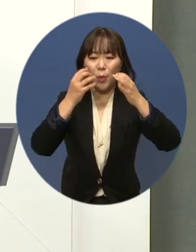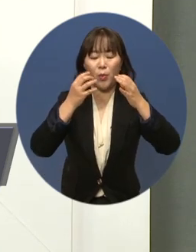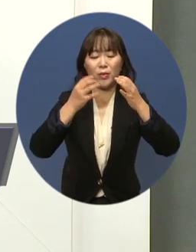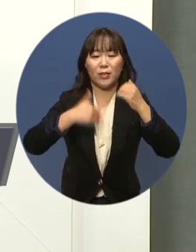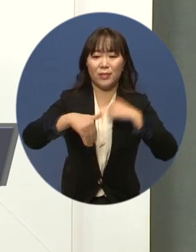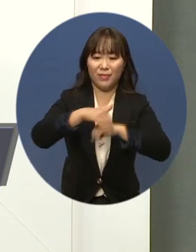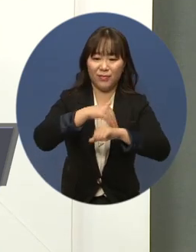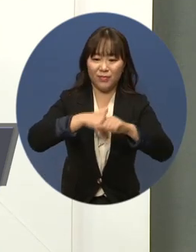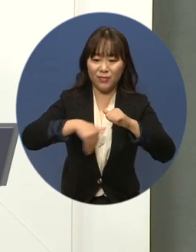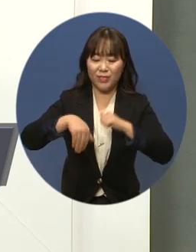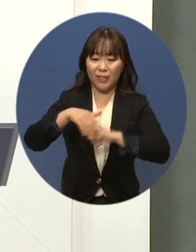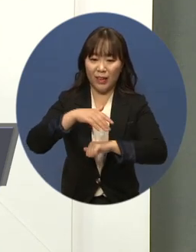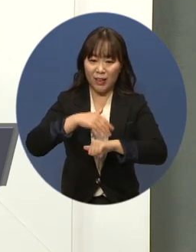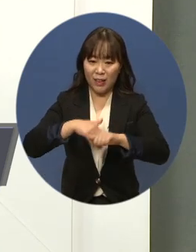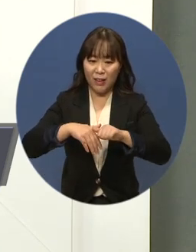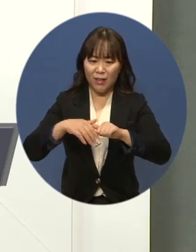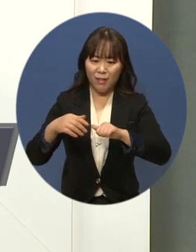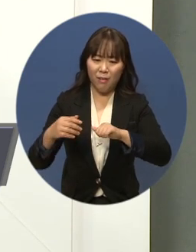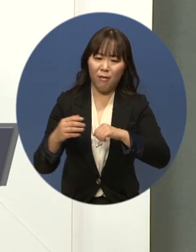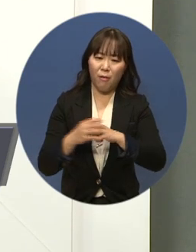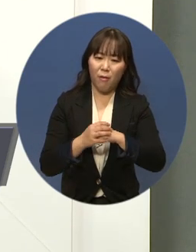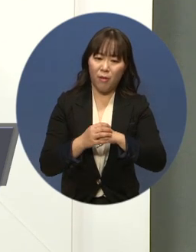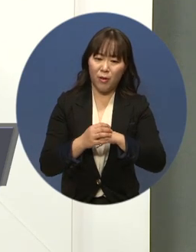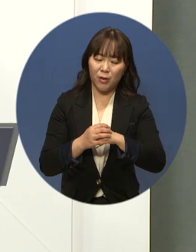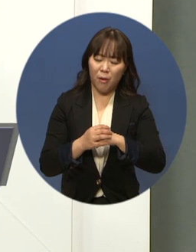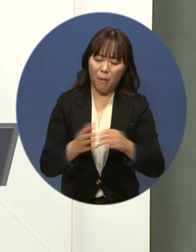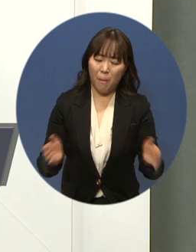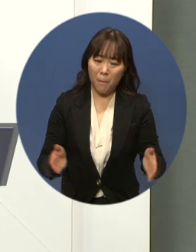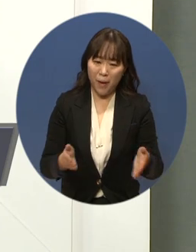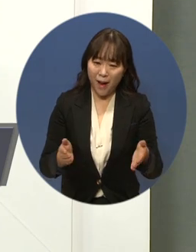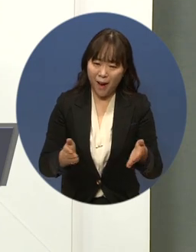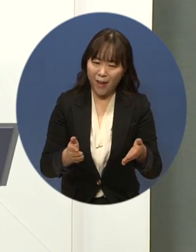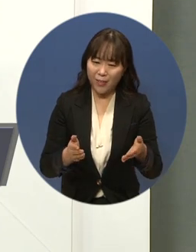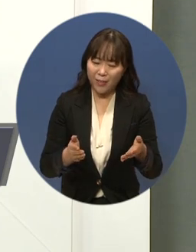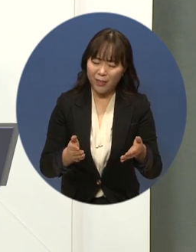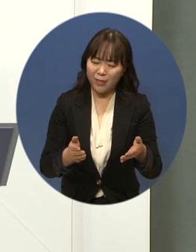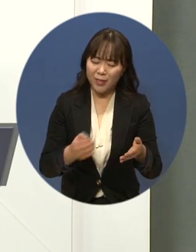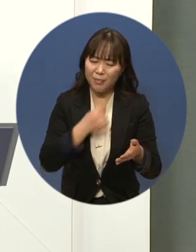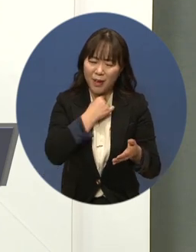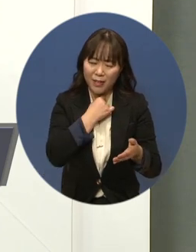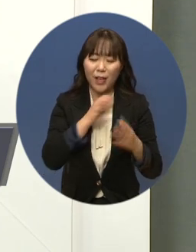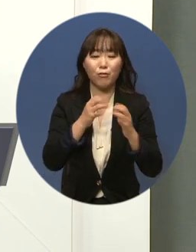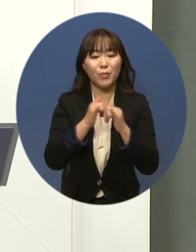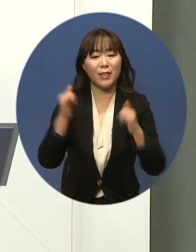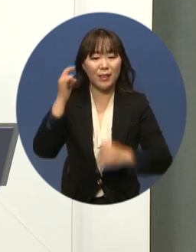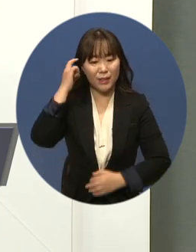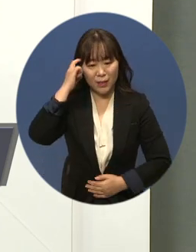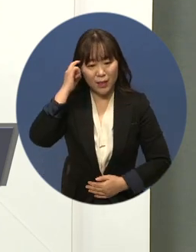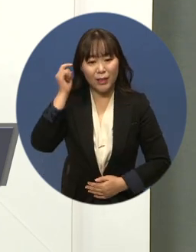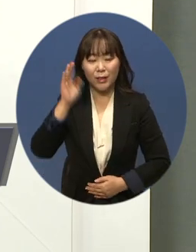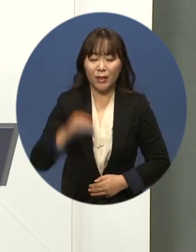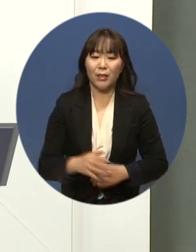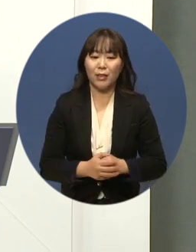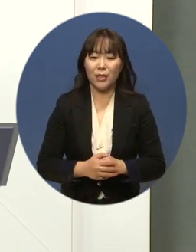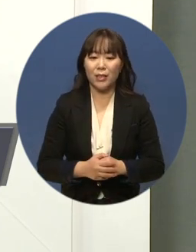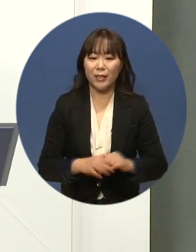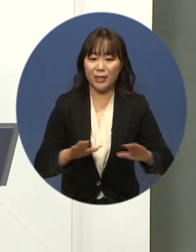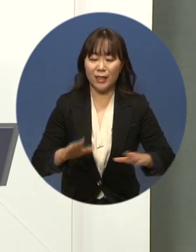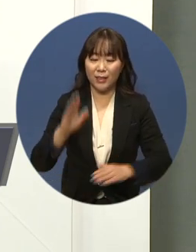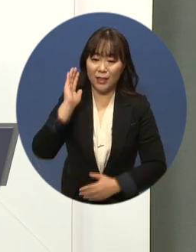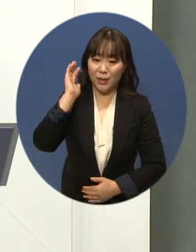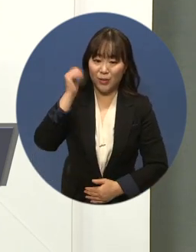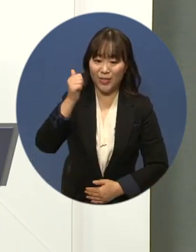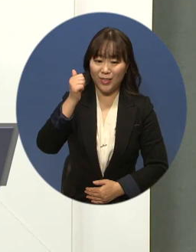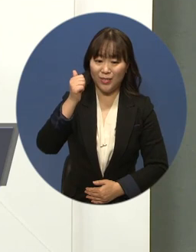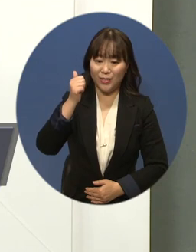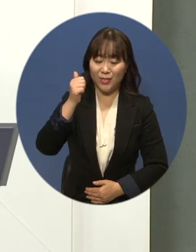새로운 바람을 이제 일으켰으면 하는 생각들을 국민들이 많이 하고 계시는데 이제는 좀